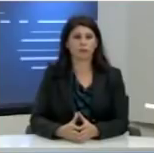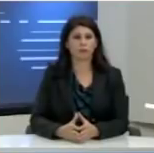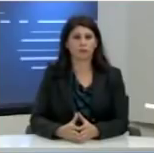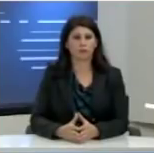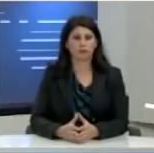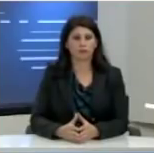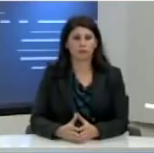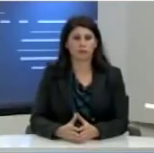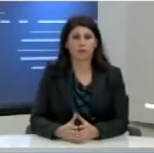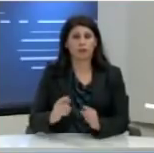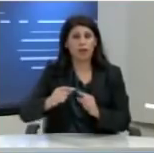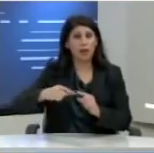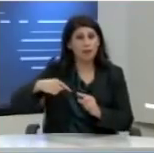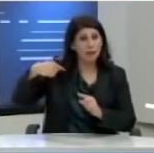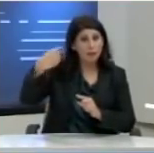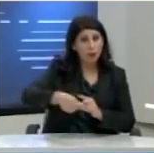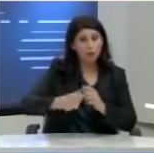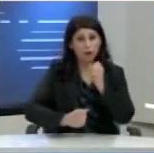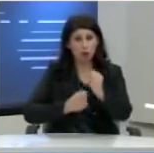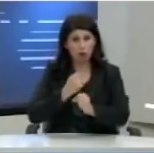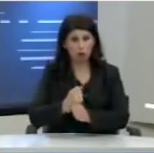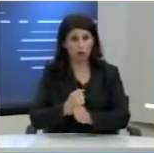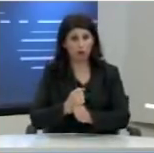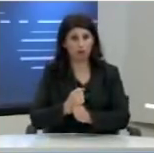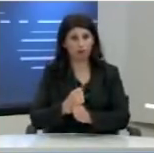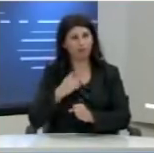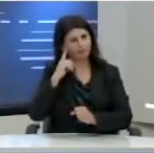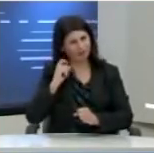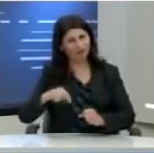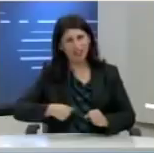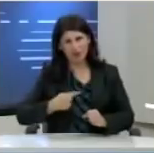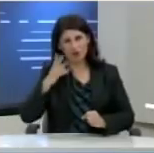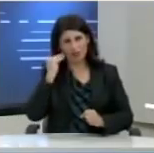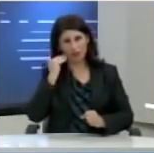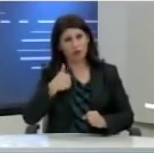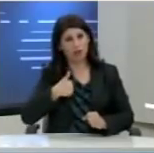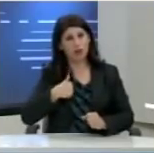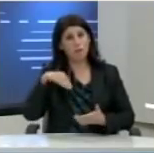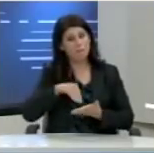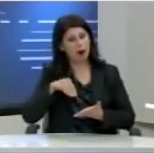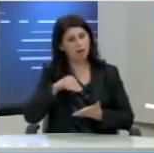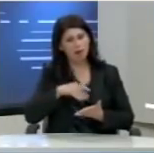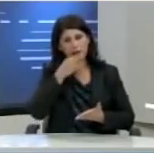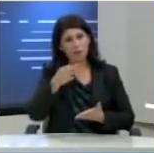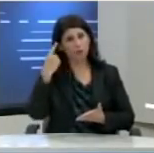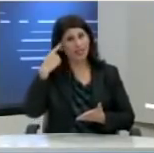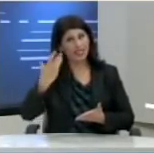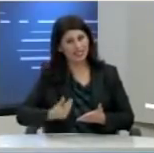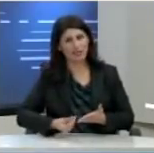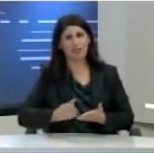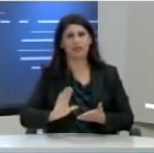Και από την επόμενη χρονιά, ξέρω ότι σας ενοχλεί να τα ακούτε, αλλά εγώ θα τα παραλαμβάνω για να τα συνηθίσετε.